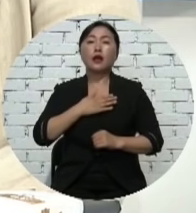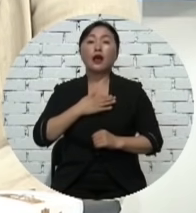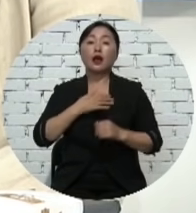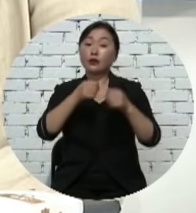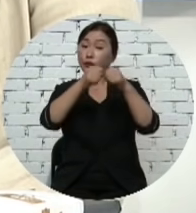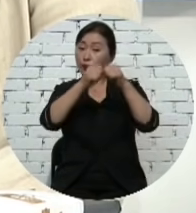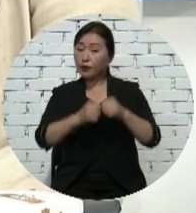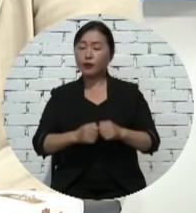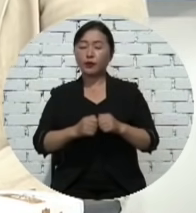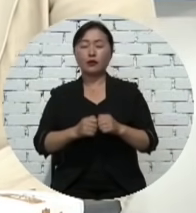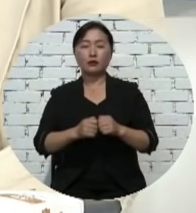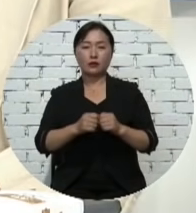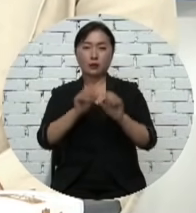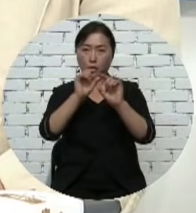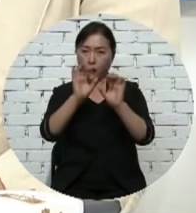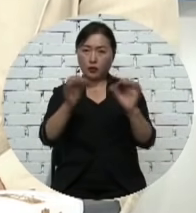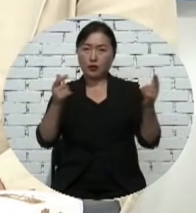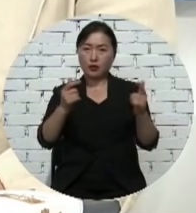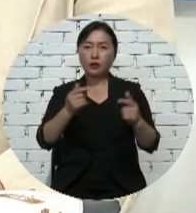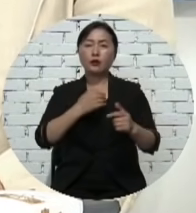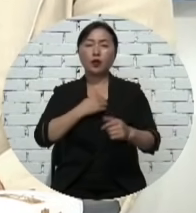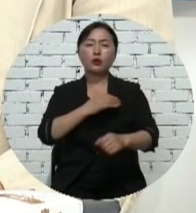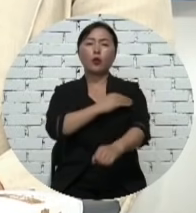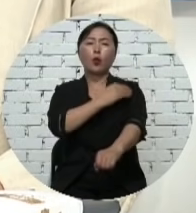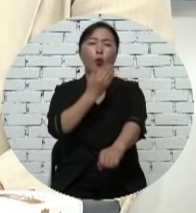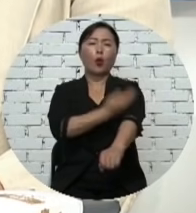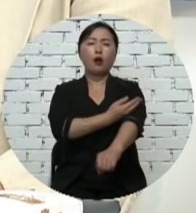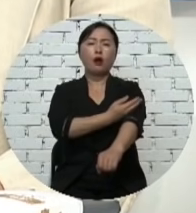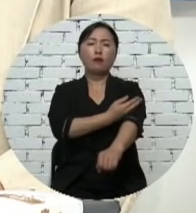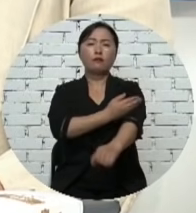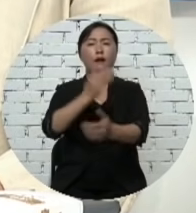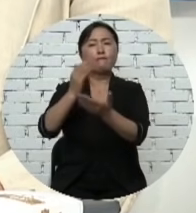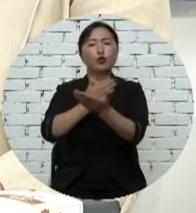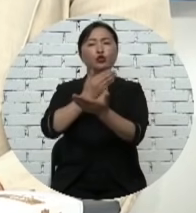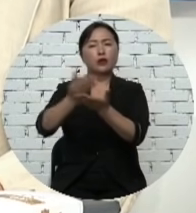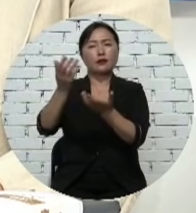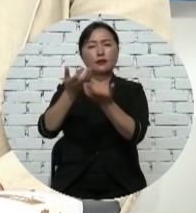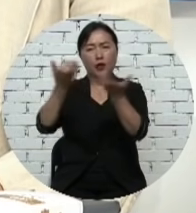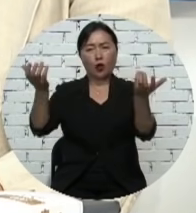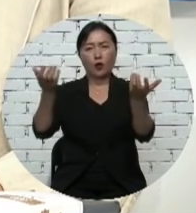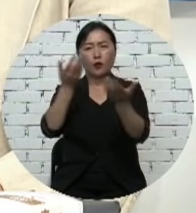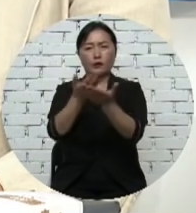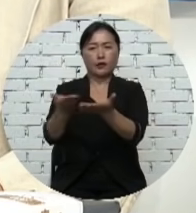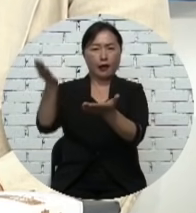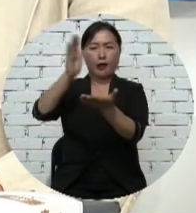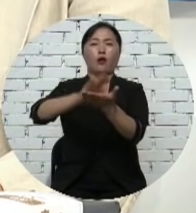그런데 저도 사실은 권력 분산형 개헌하는 게 좋겠다.